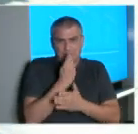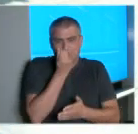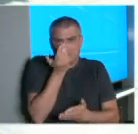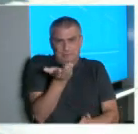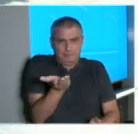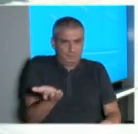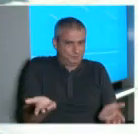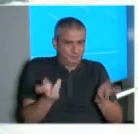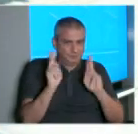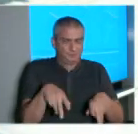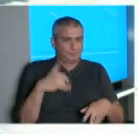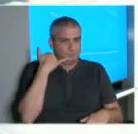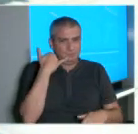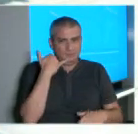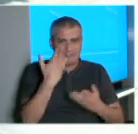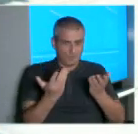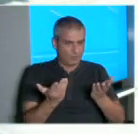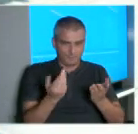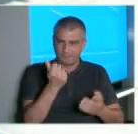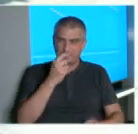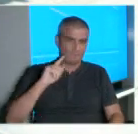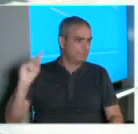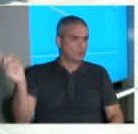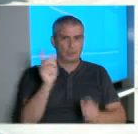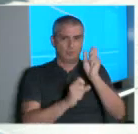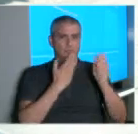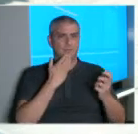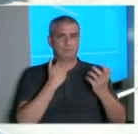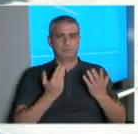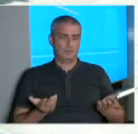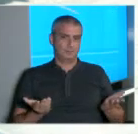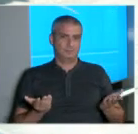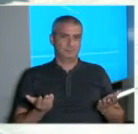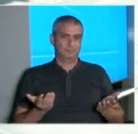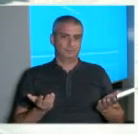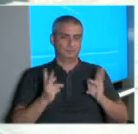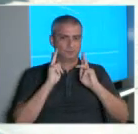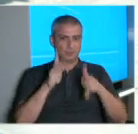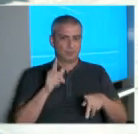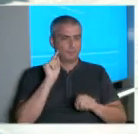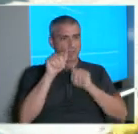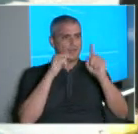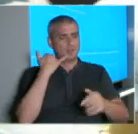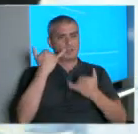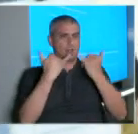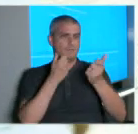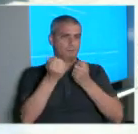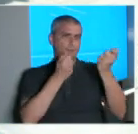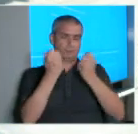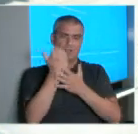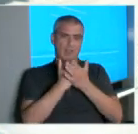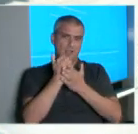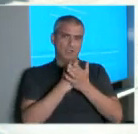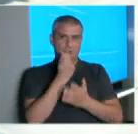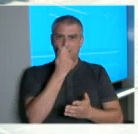הכסף. יש היום טלפונים כמעט לכל תושב במדינת ישראל. יכולים להגיע דרך הטלפונים ולחסוך